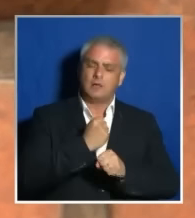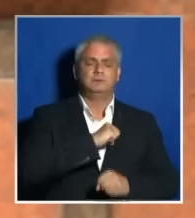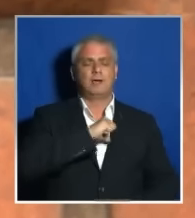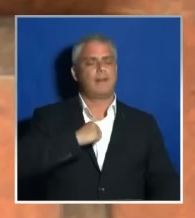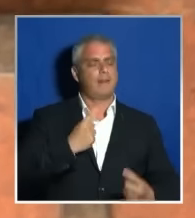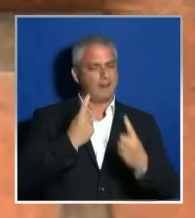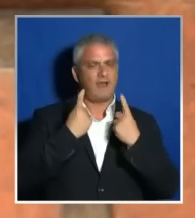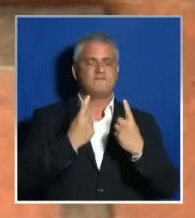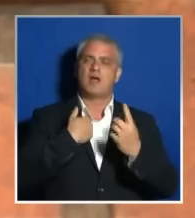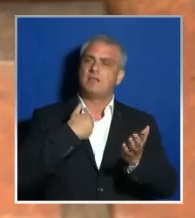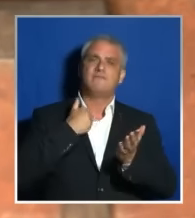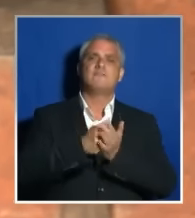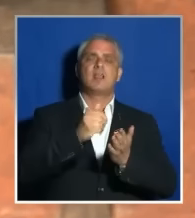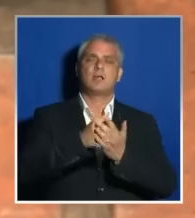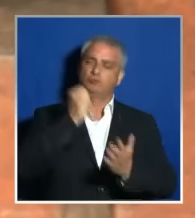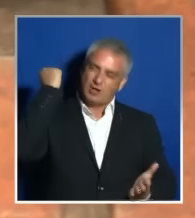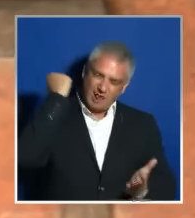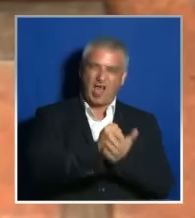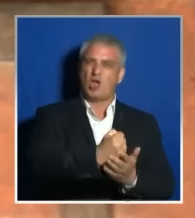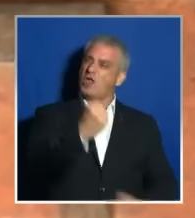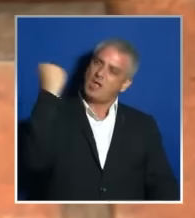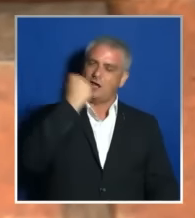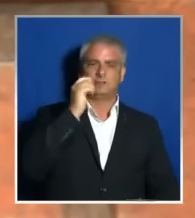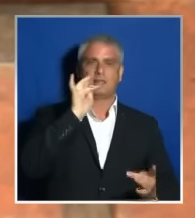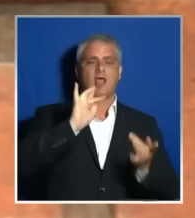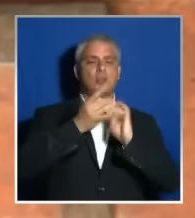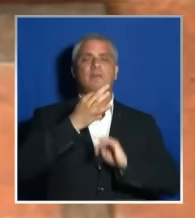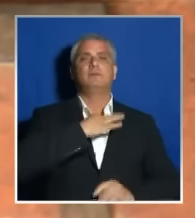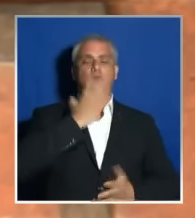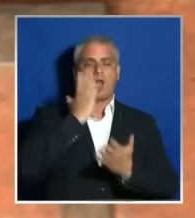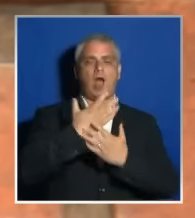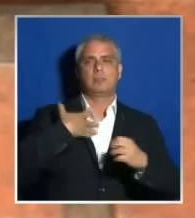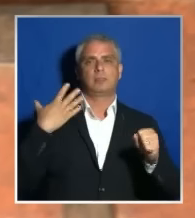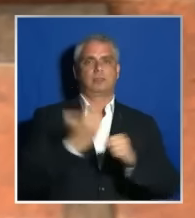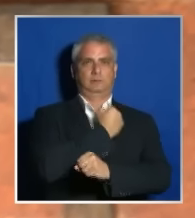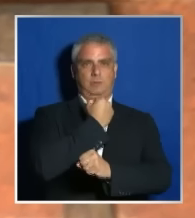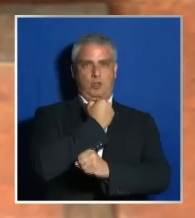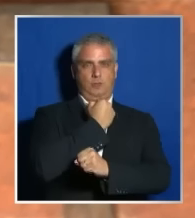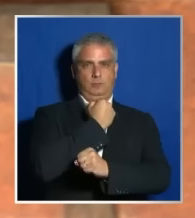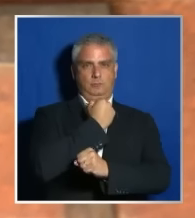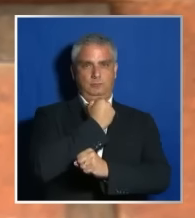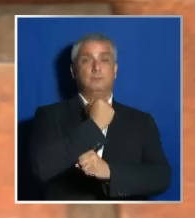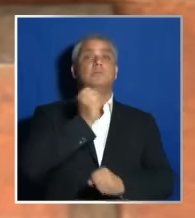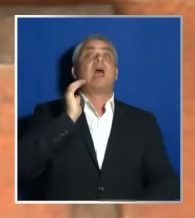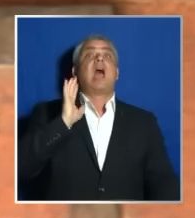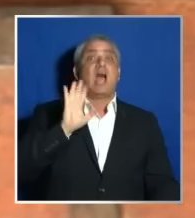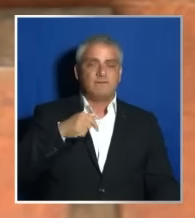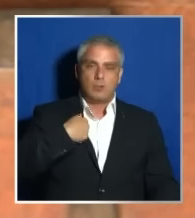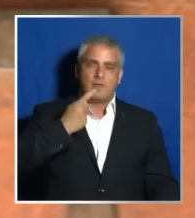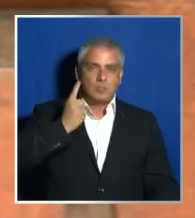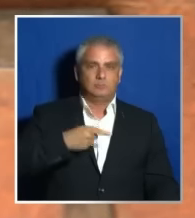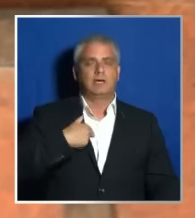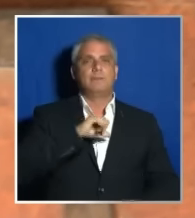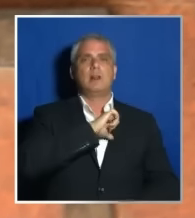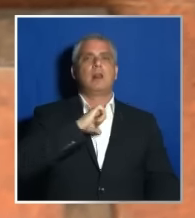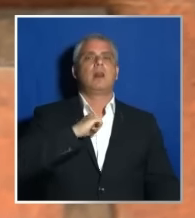לבד, ונמשיך להכות בעוצמה באויבינו עד לניצחון. גם אם נצטרך